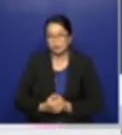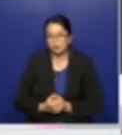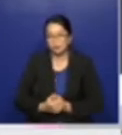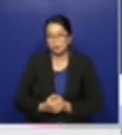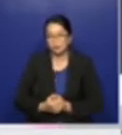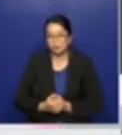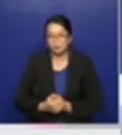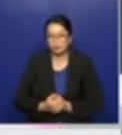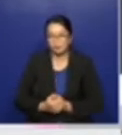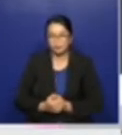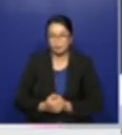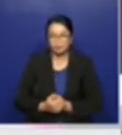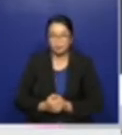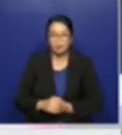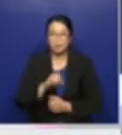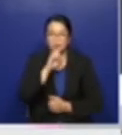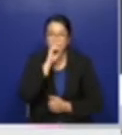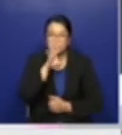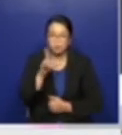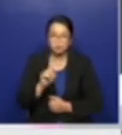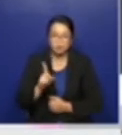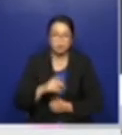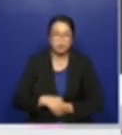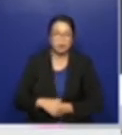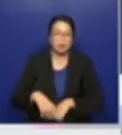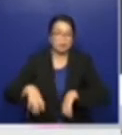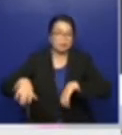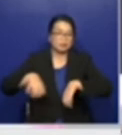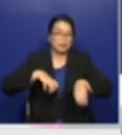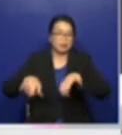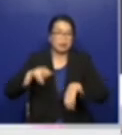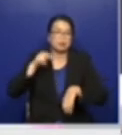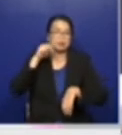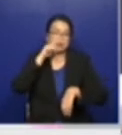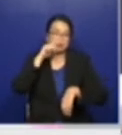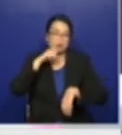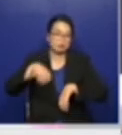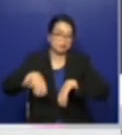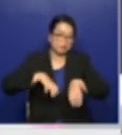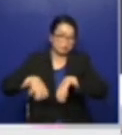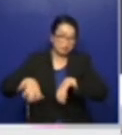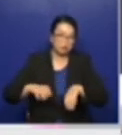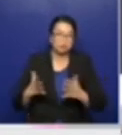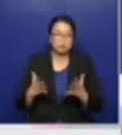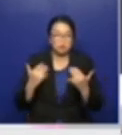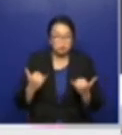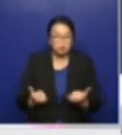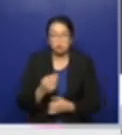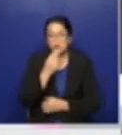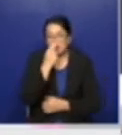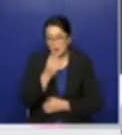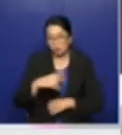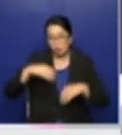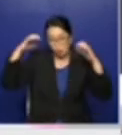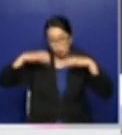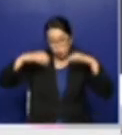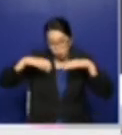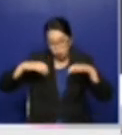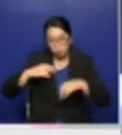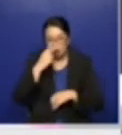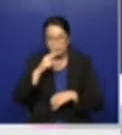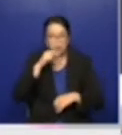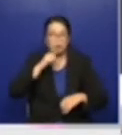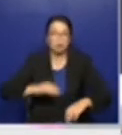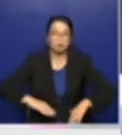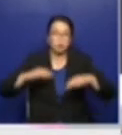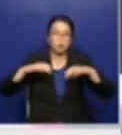านครับบอกว่าบริหารจัดการน้ำให้มีประสิทธิภาพเป็นไงฮะวันนี้ฝนตกมากกับน้ำท่วมฝ